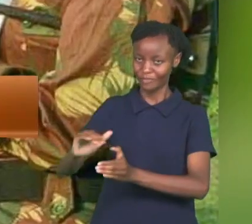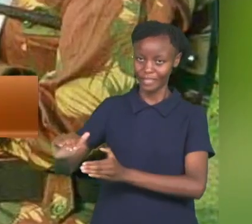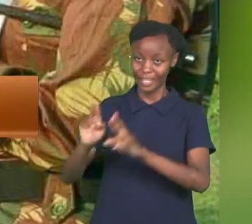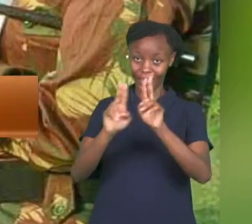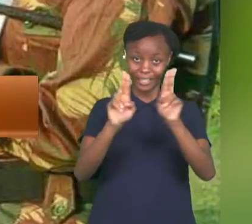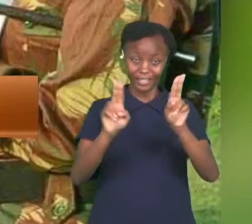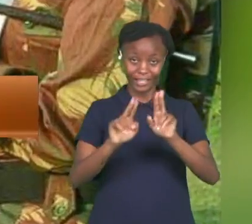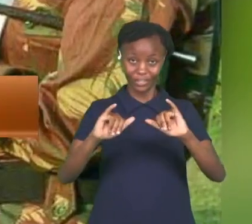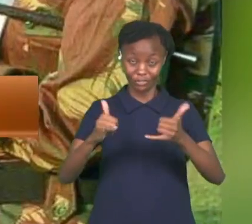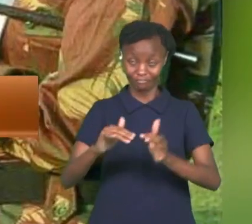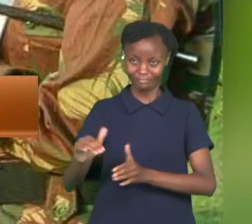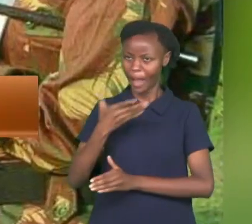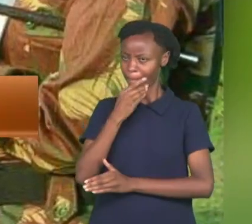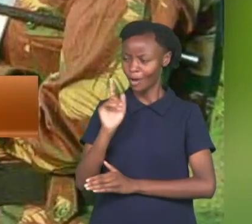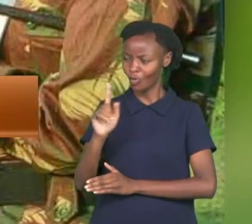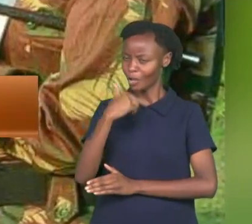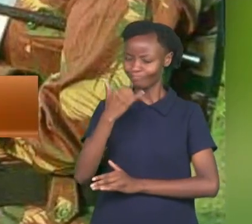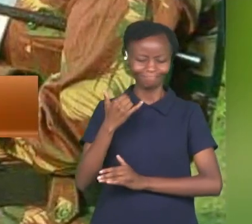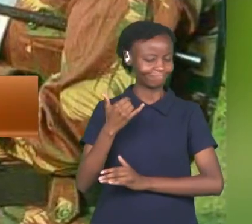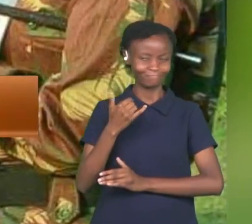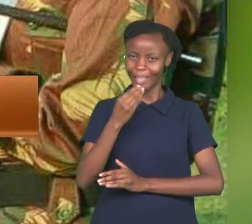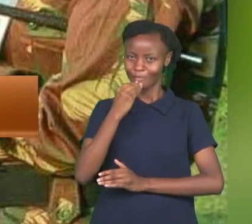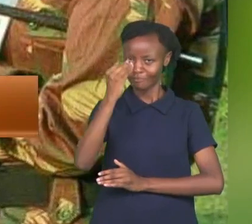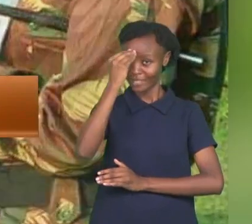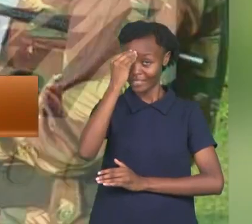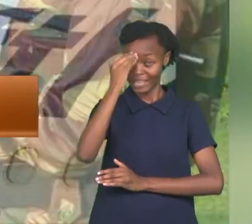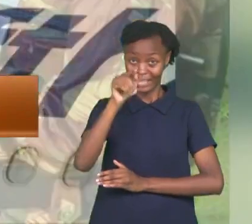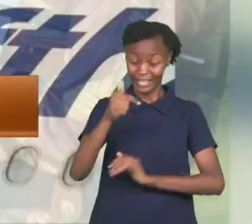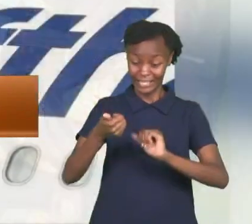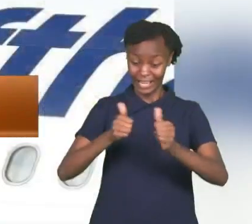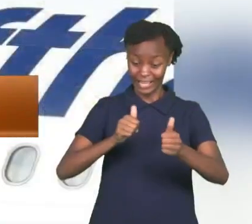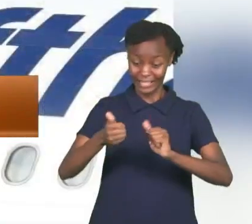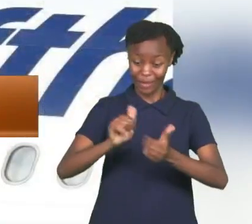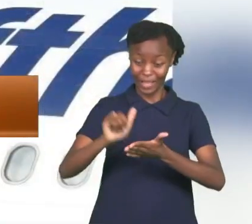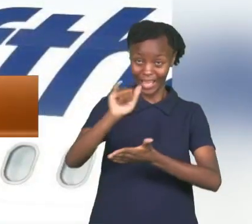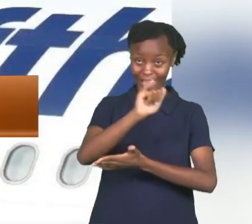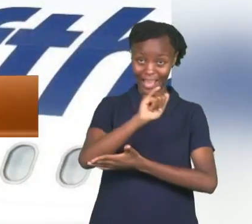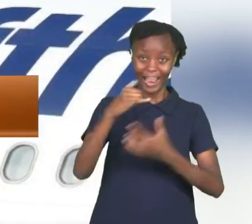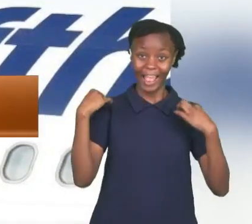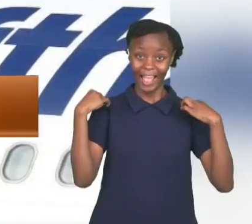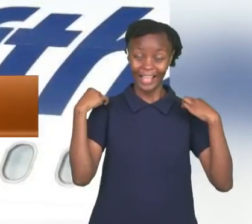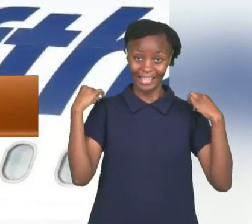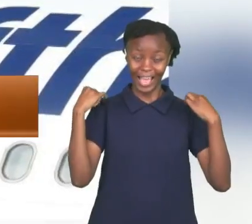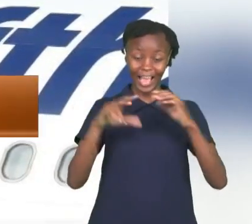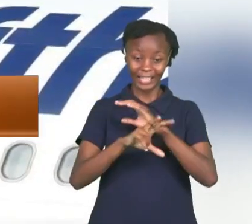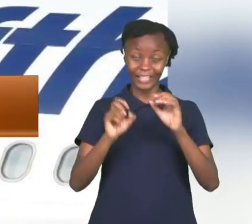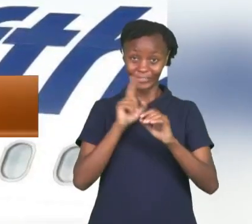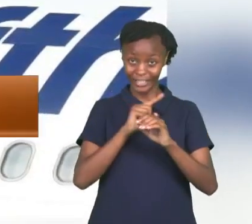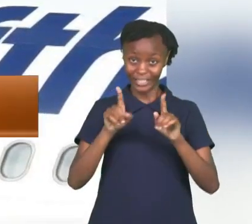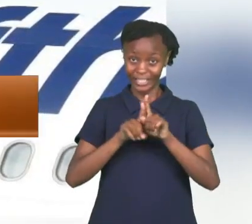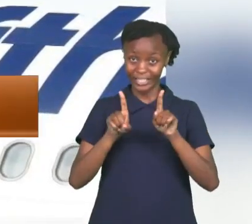Kimataifa, jamaa aliyejifanya kuwa rubani kwa kuvaa mavazi ya rubani ili afurahie huduma za bure za usafiri wa